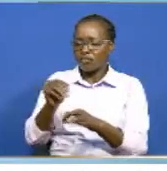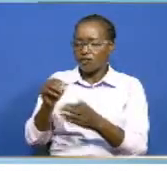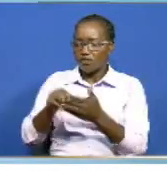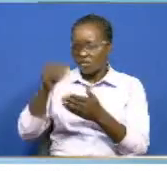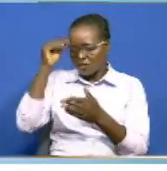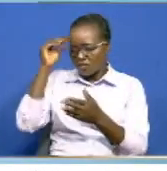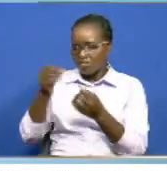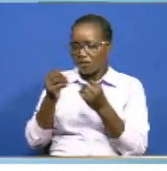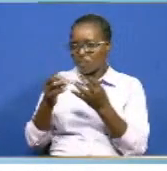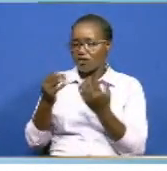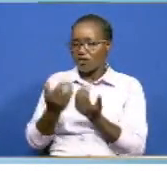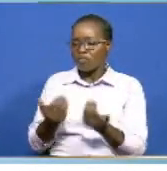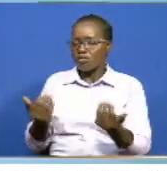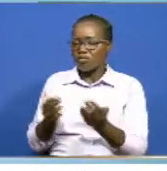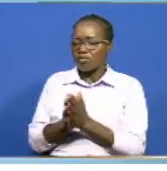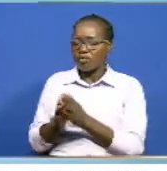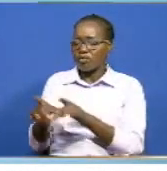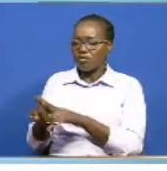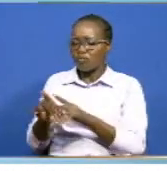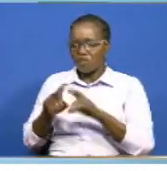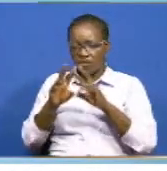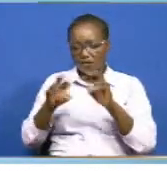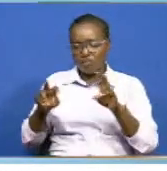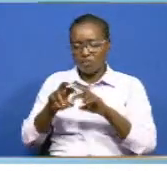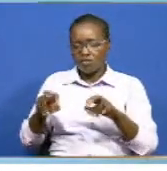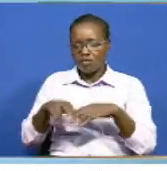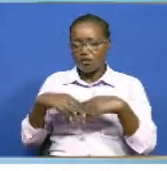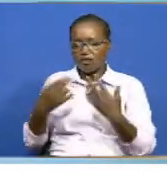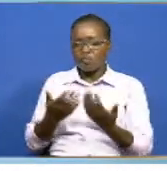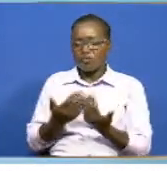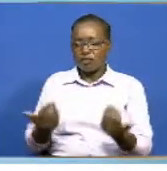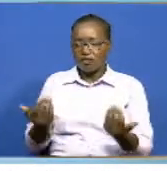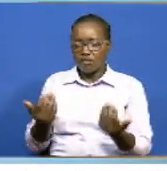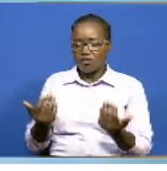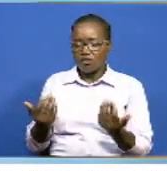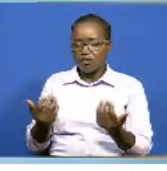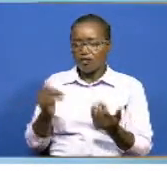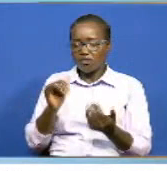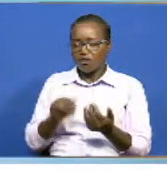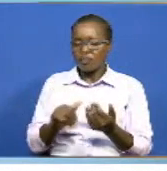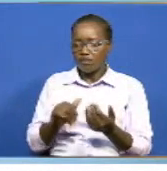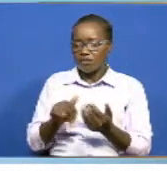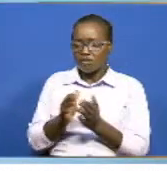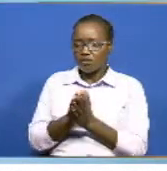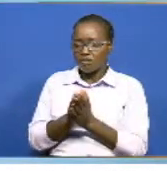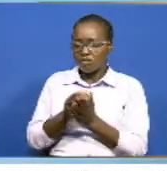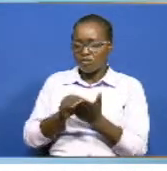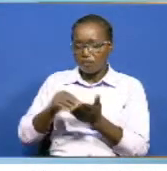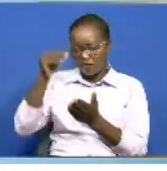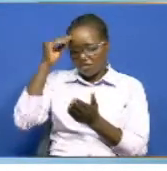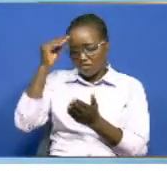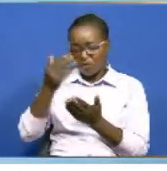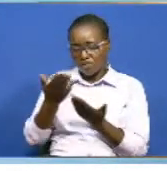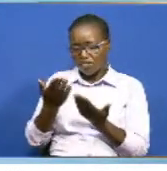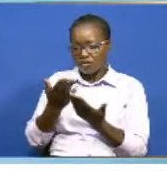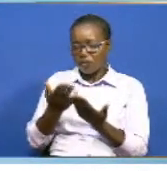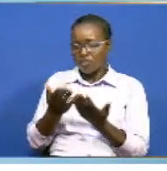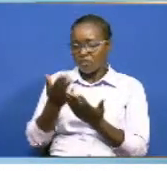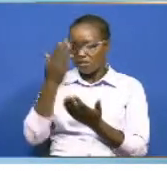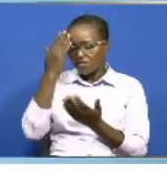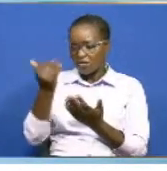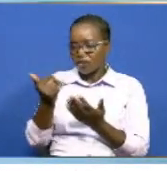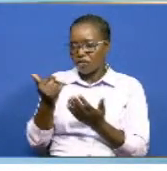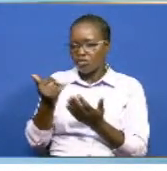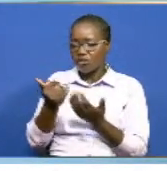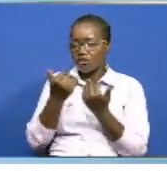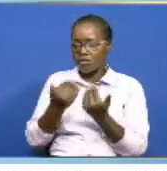vitu, hata kufanya research ya vile vitu zingine zinastahili mm-hmm. kufanywa, no. zenye hata walimu wenyewe hawajafanya nini hawajajua, kwa sababu ukiangalia